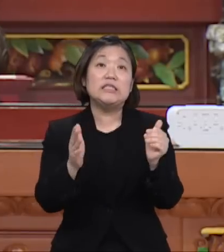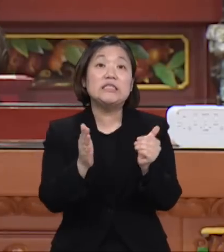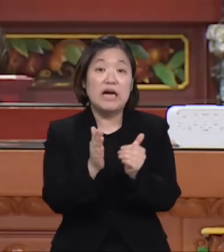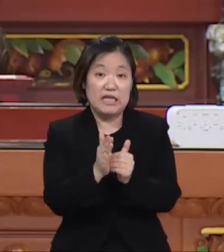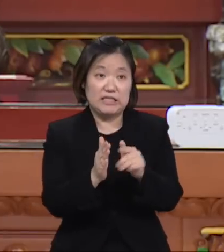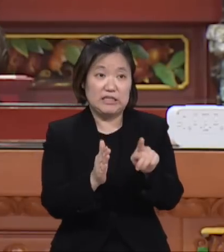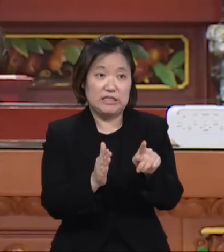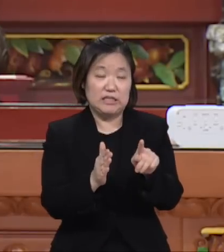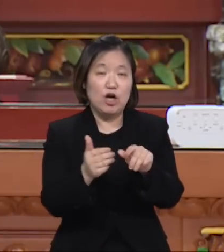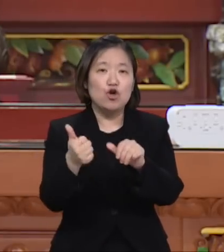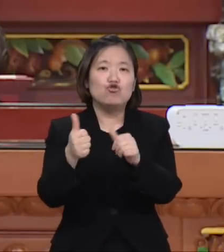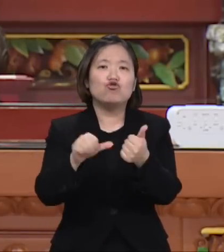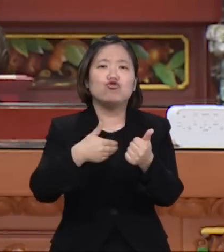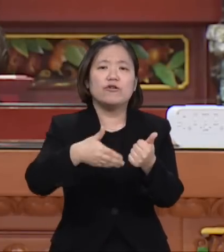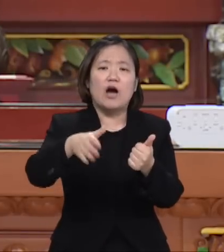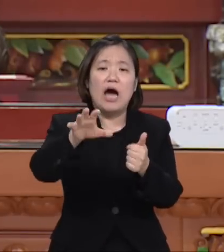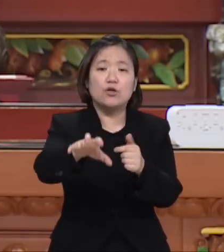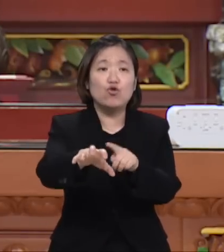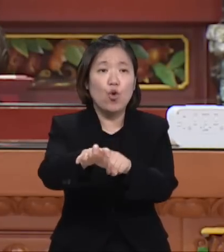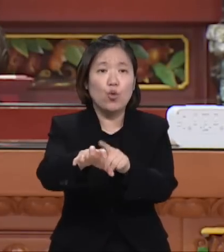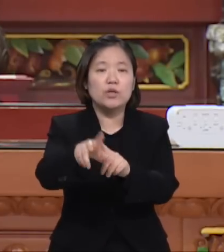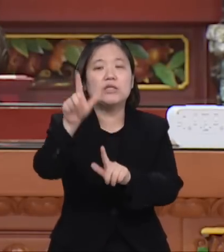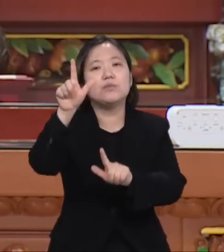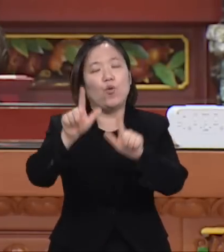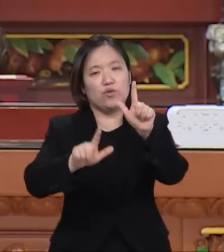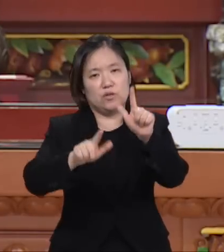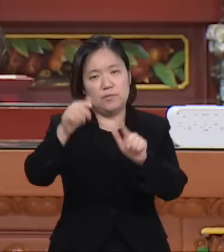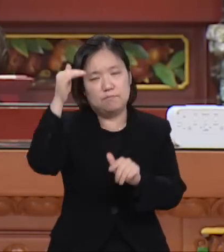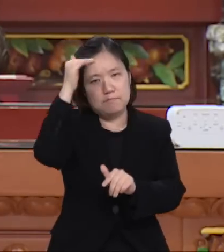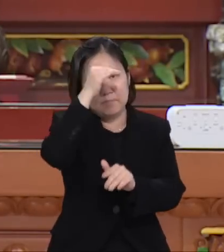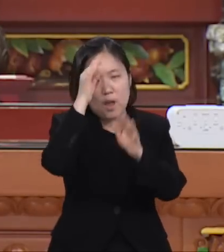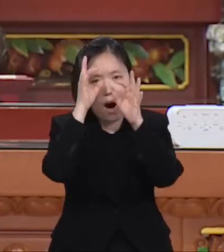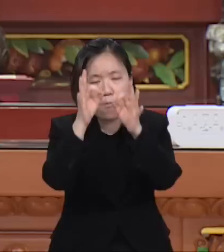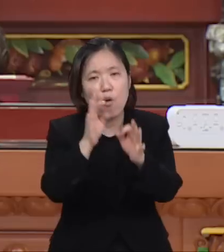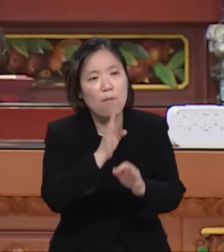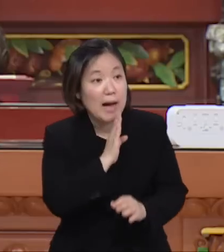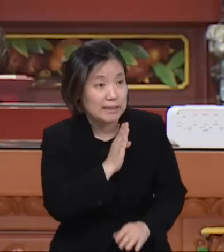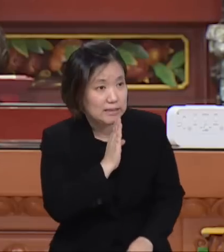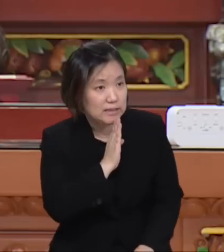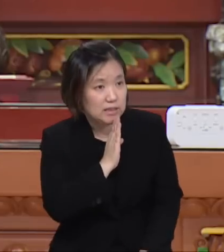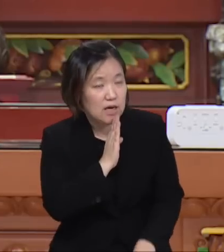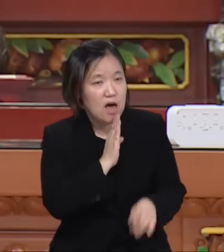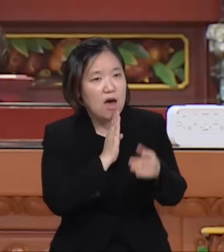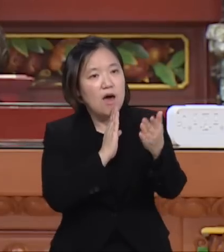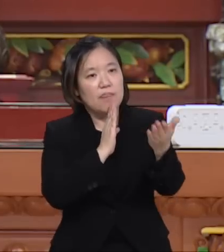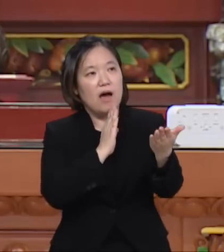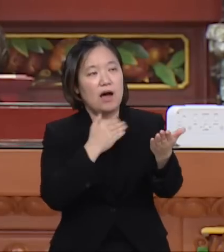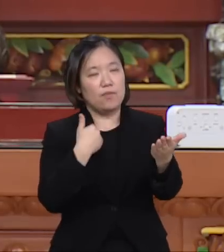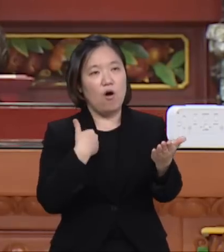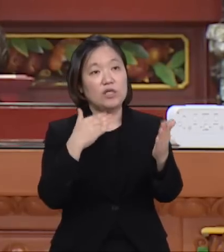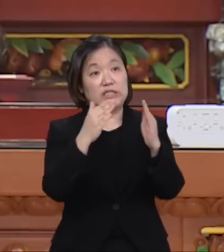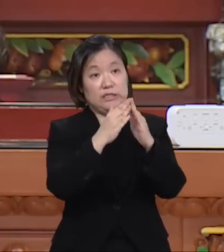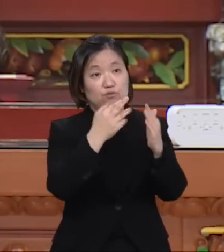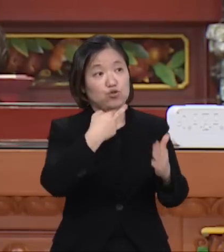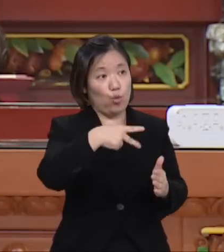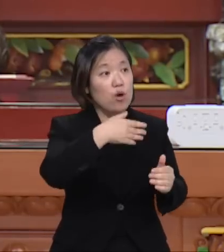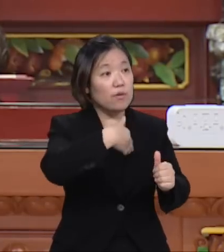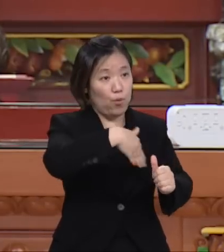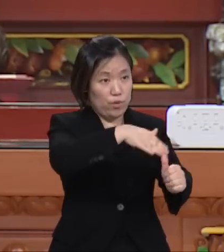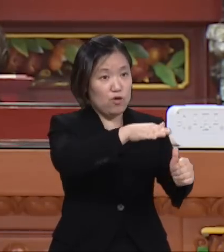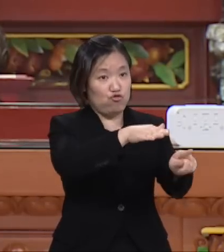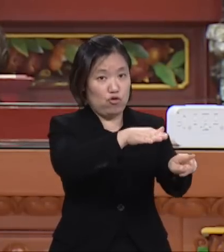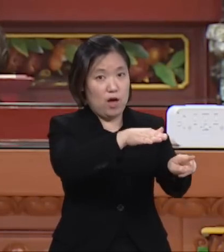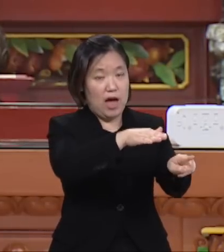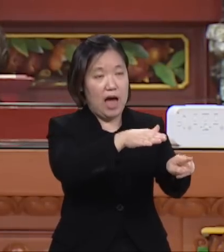저승의 모습을 구경하지 않았냐 내가 지금 너를 집으로 다시 보내줄 테지만 언젠가 너는